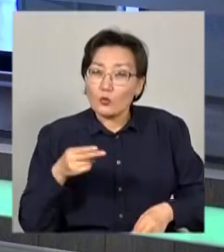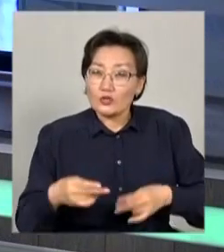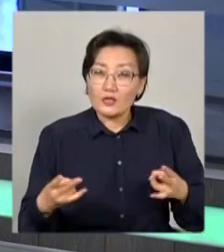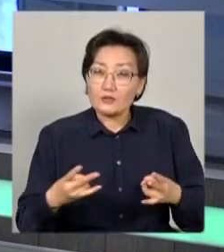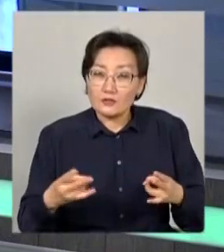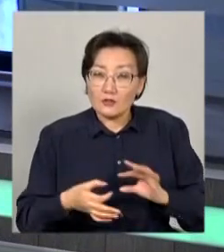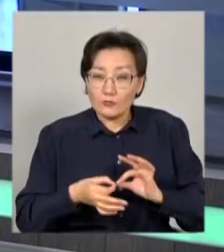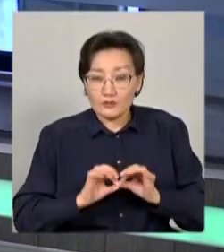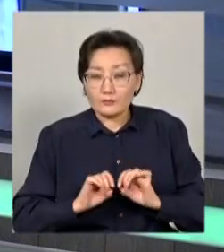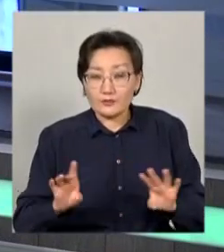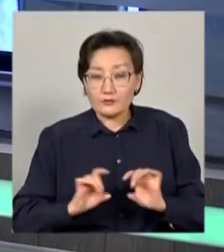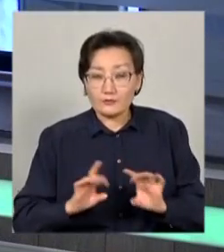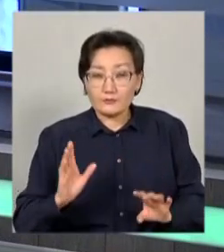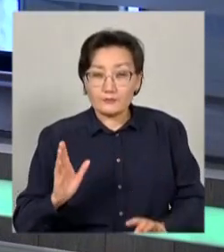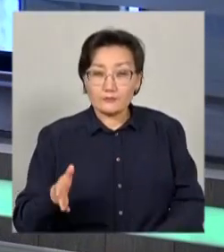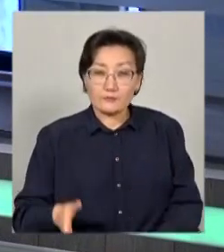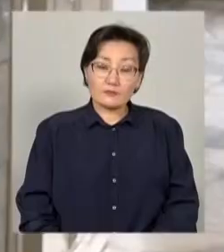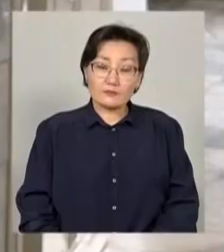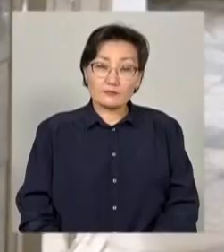тәріптесім Жадыра Омаржан тарқатады.